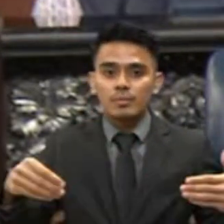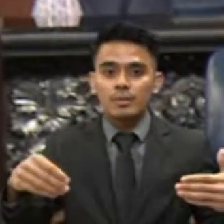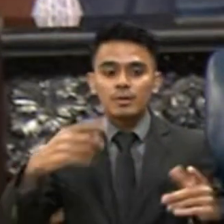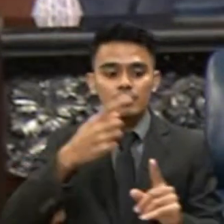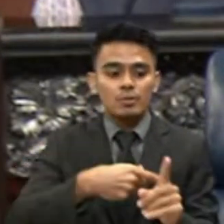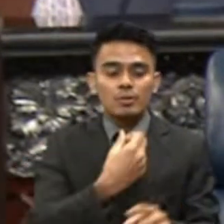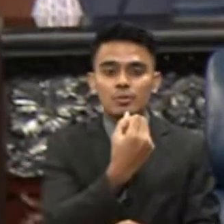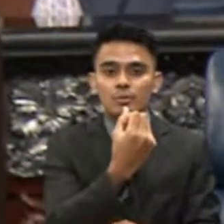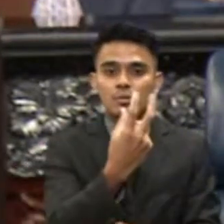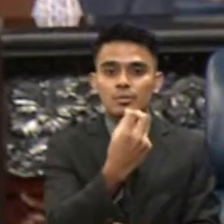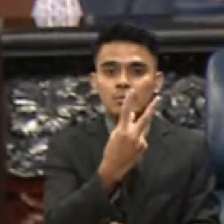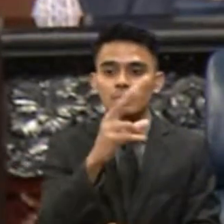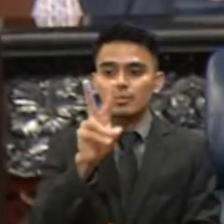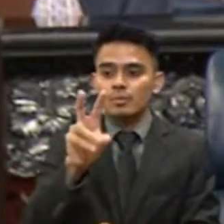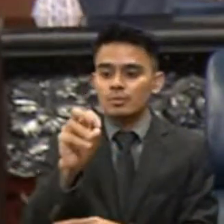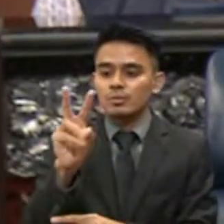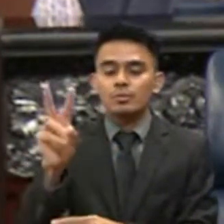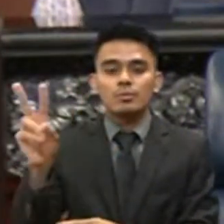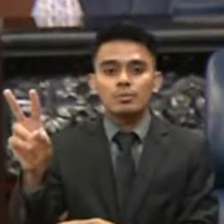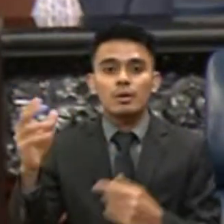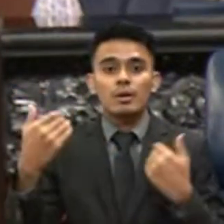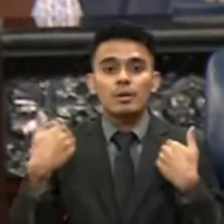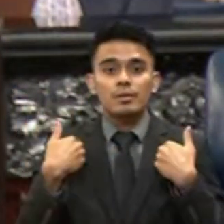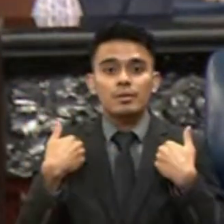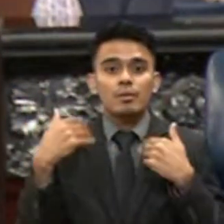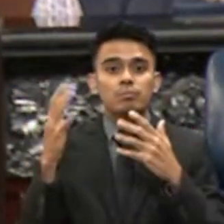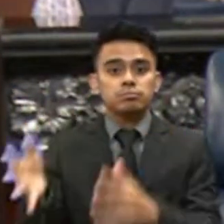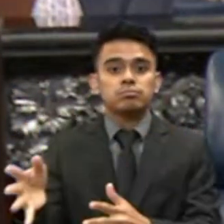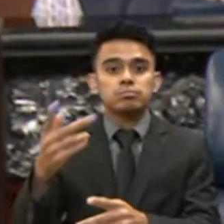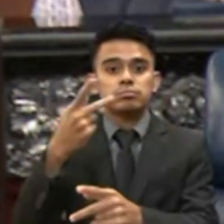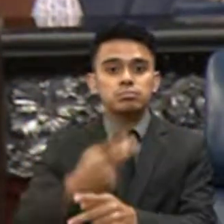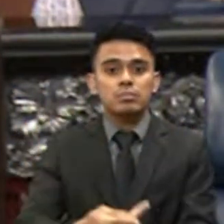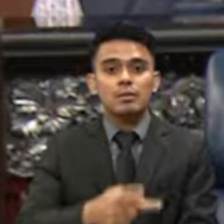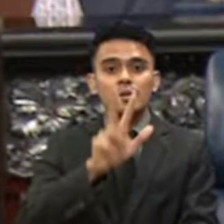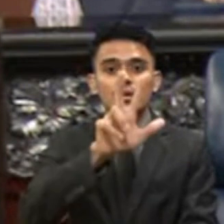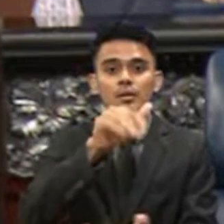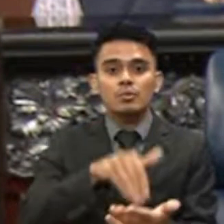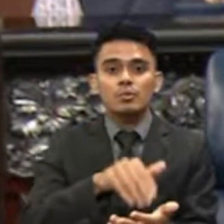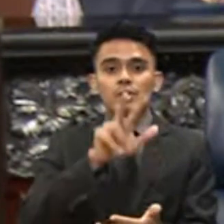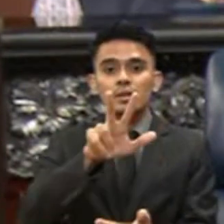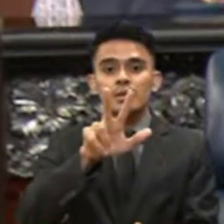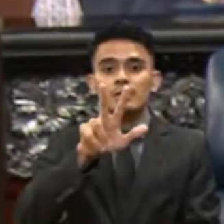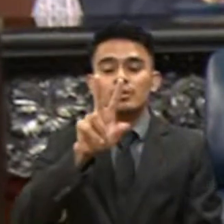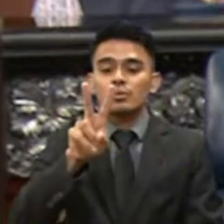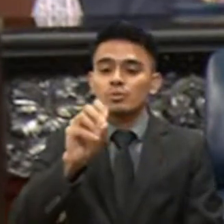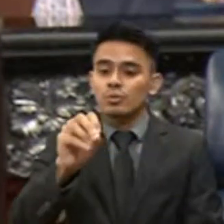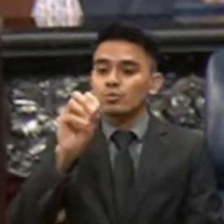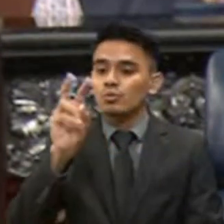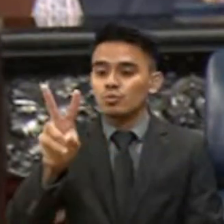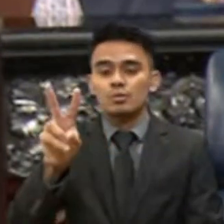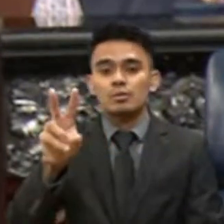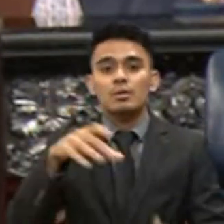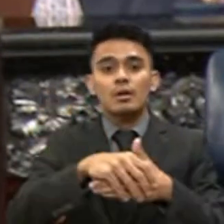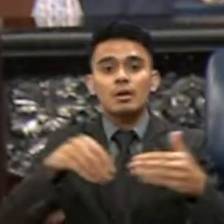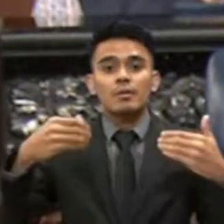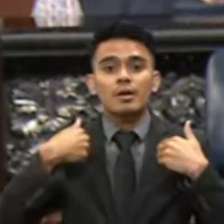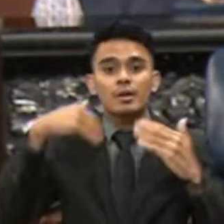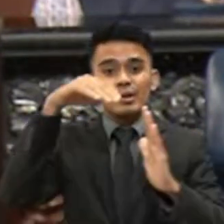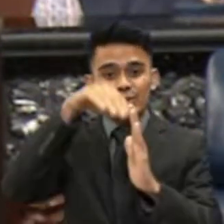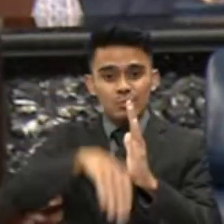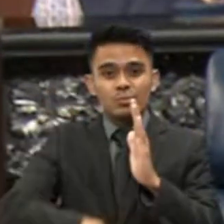Desember 2022 hanya tinggal 33002 Ringgit turun